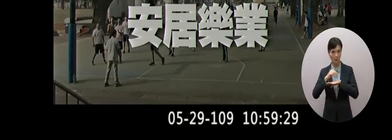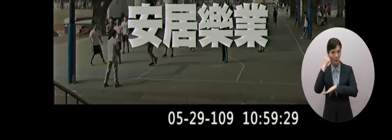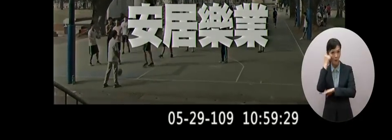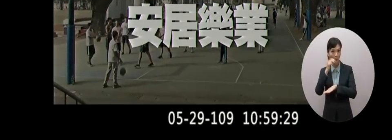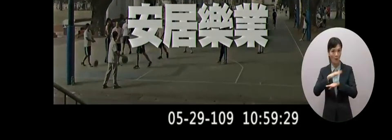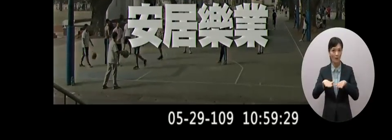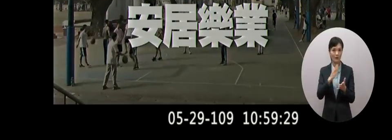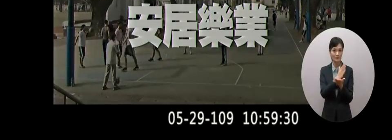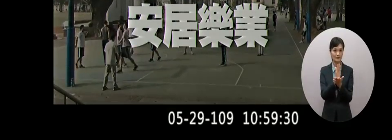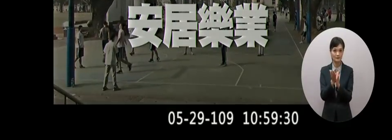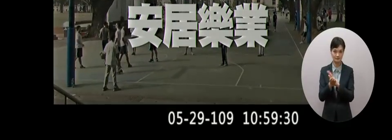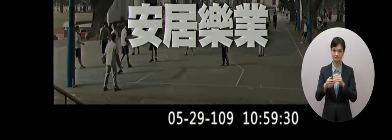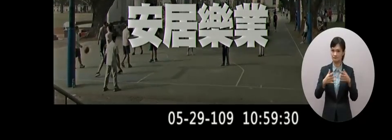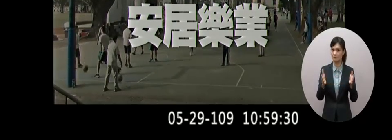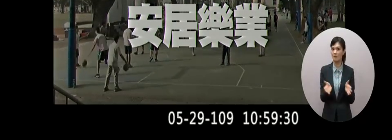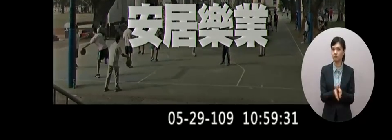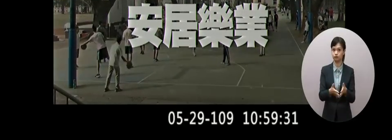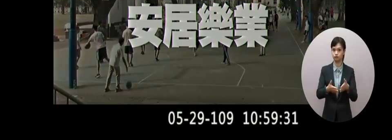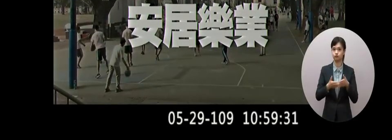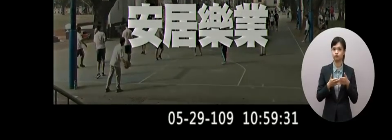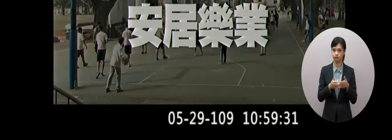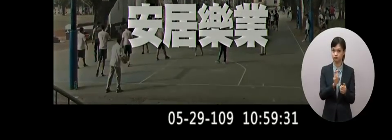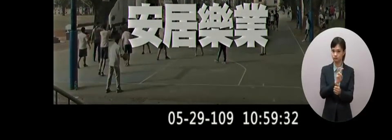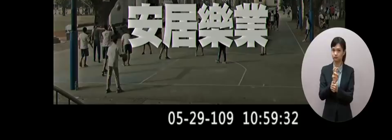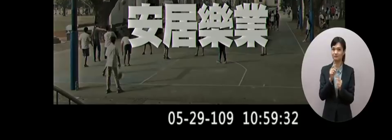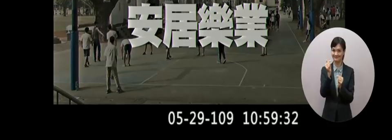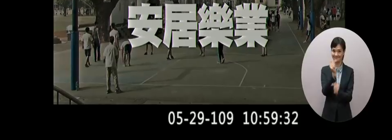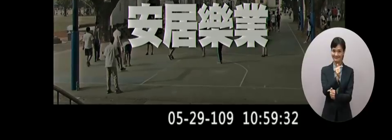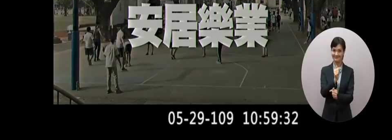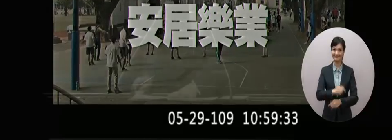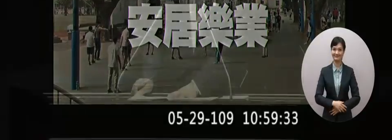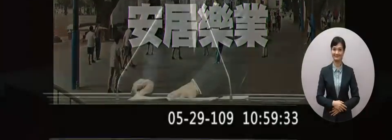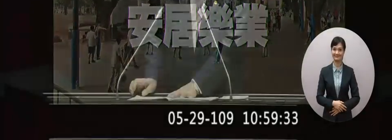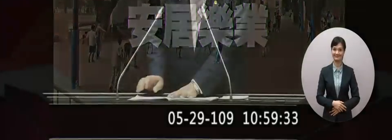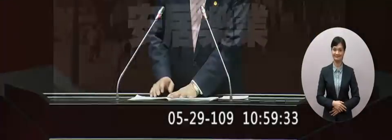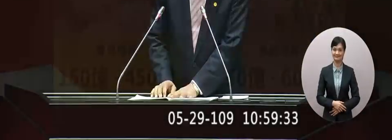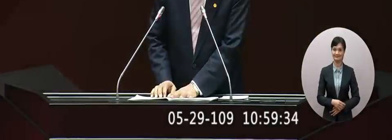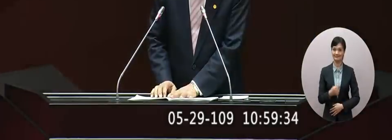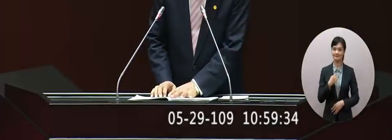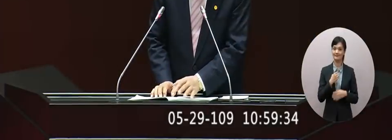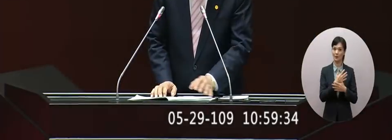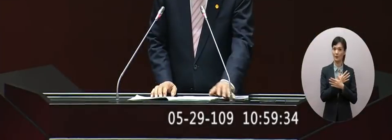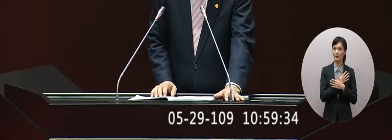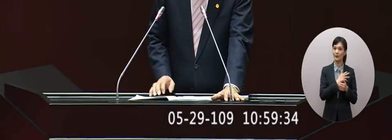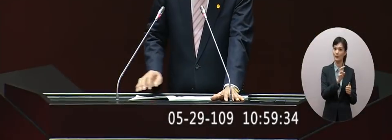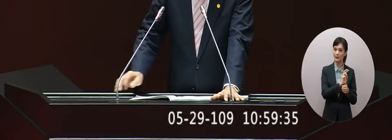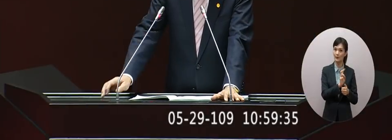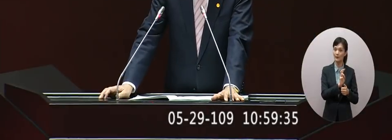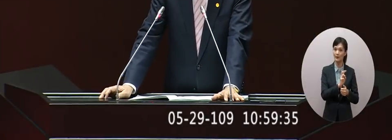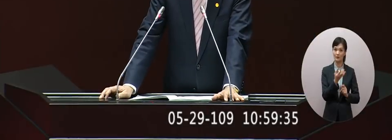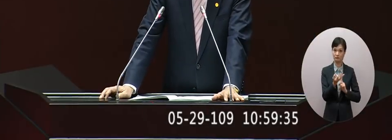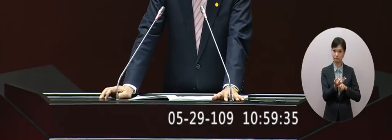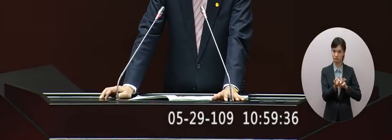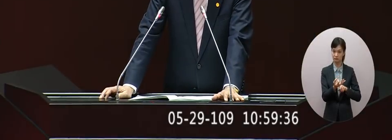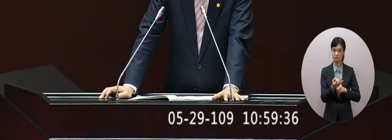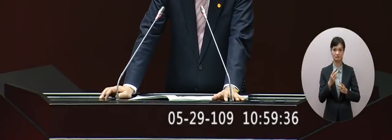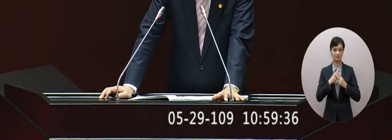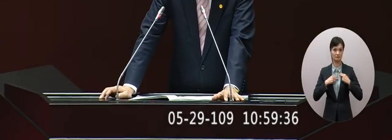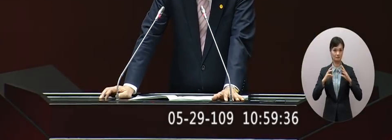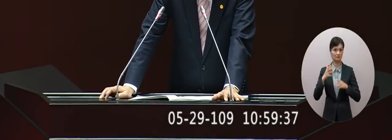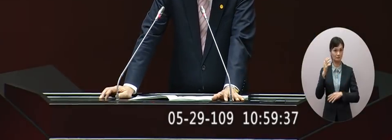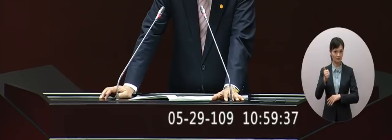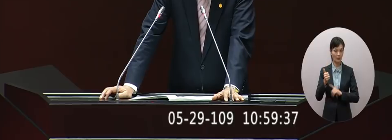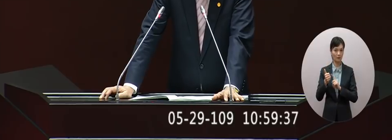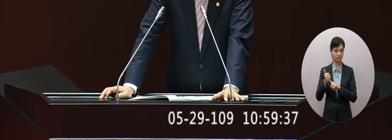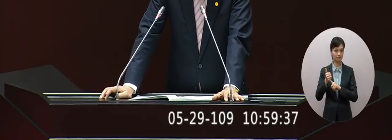方面面给全民最好的照顾。我们的育儿经费在蔡总统